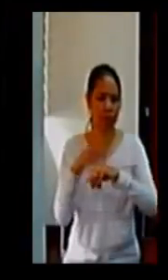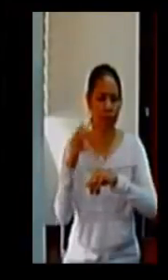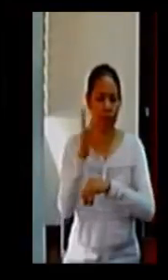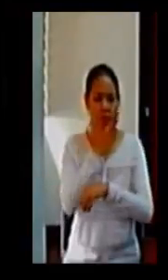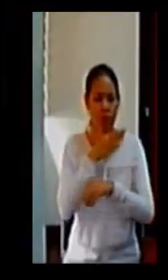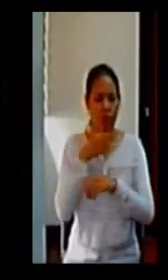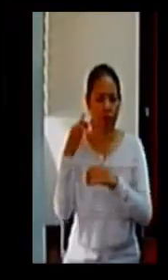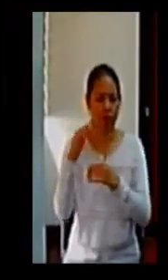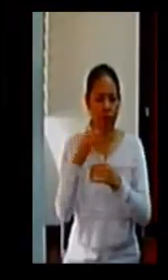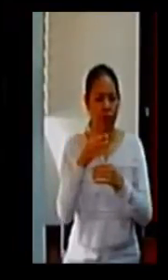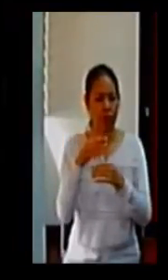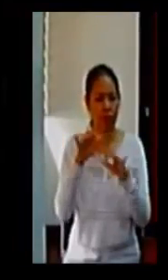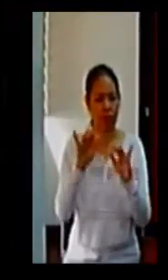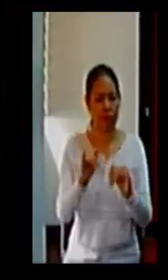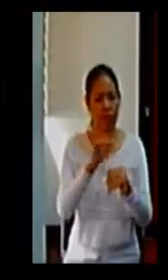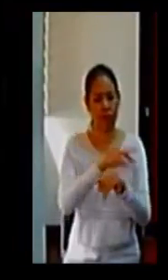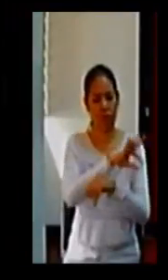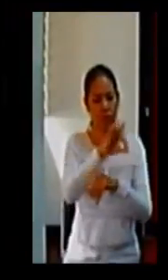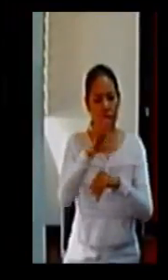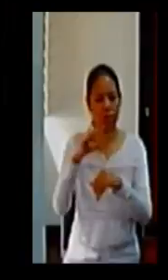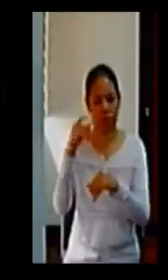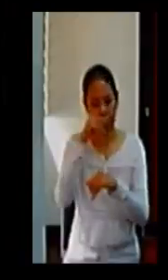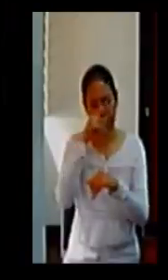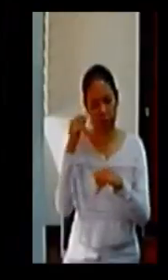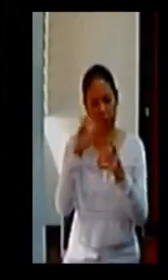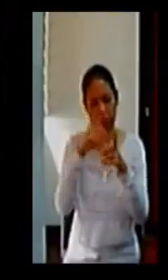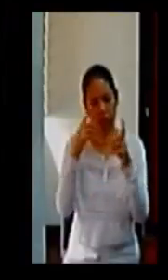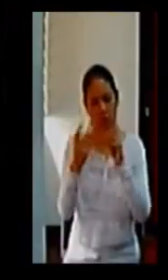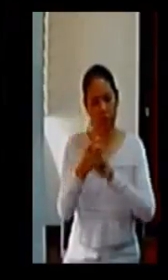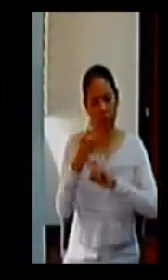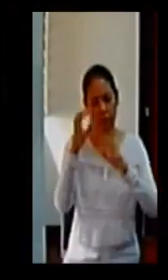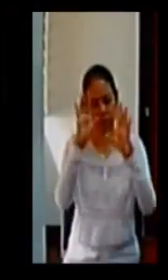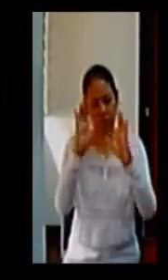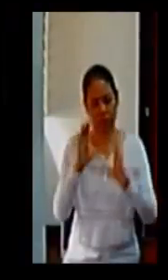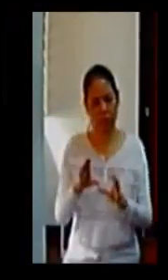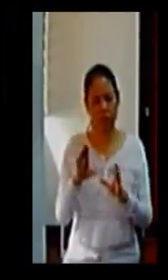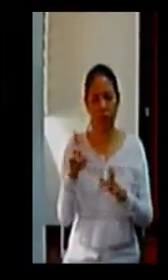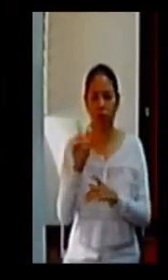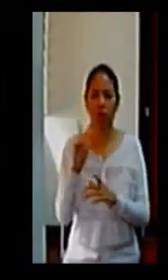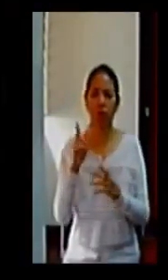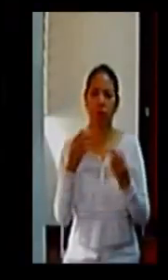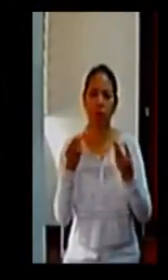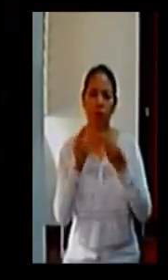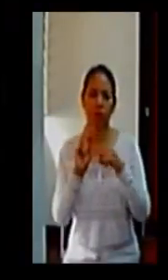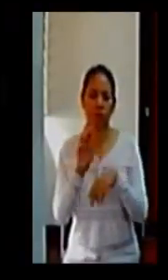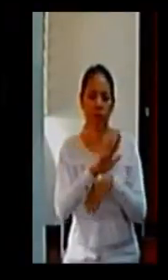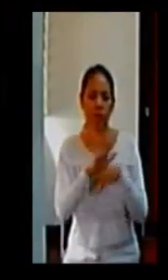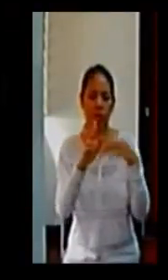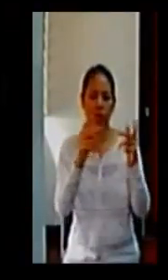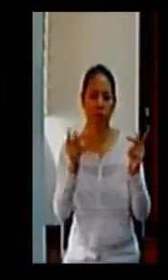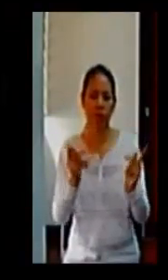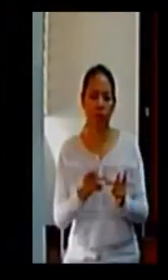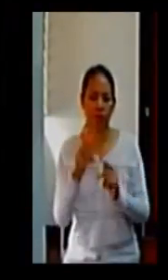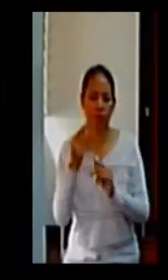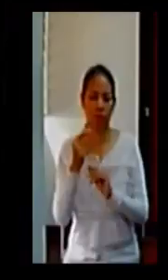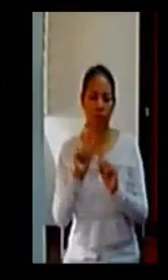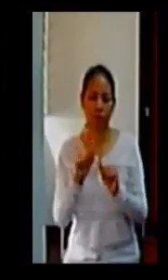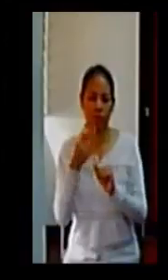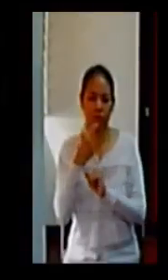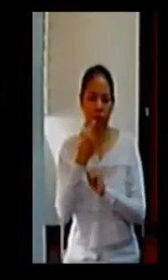panahon. Gusto ko malaman kung ano ang nangyari sa inyong lugar na masabi ninyo na